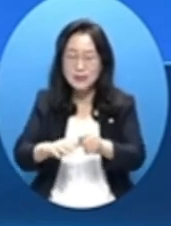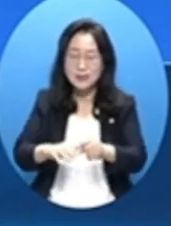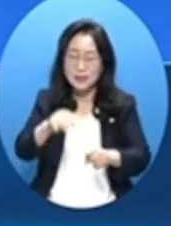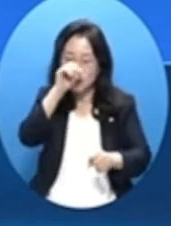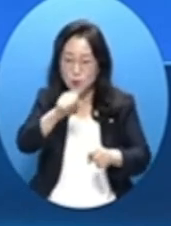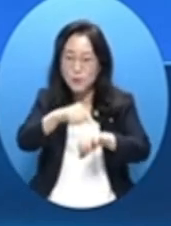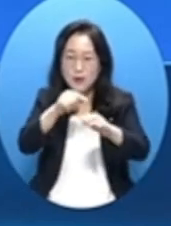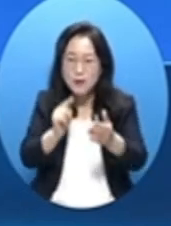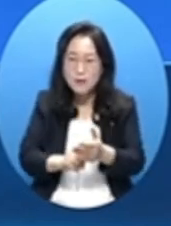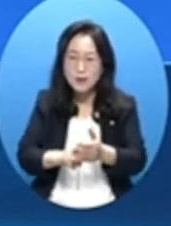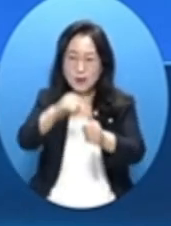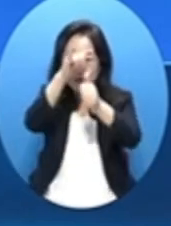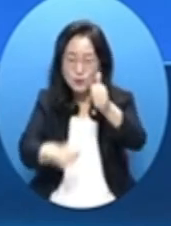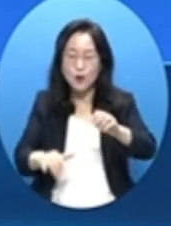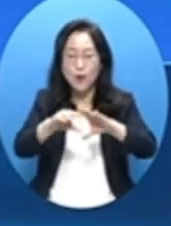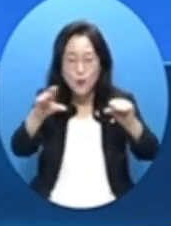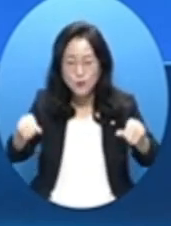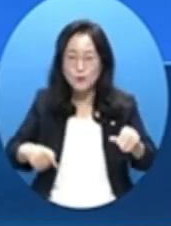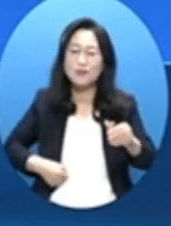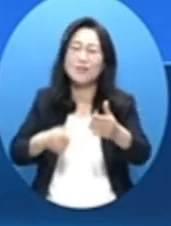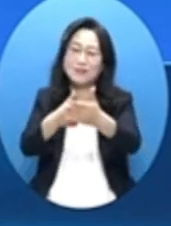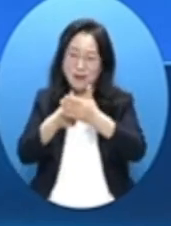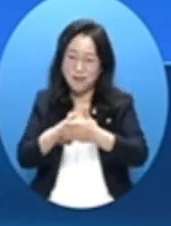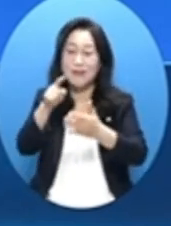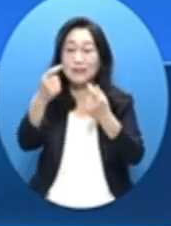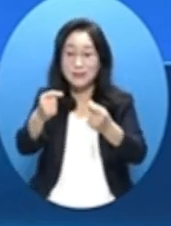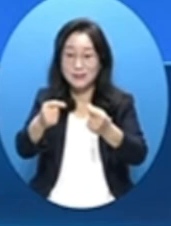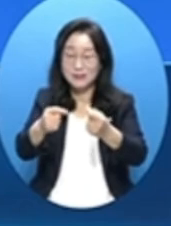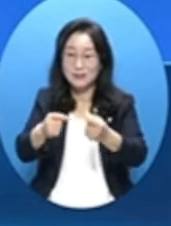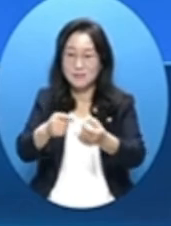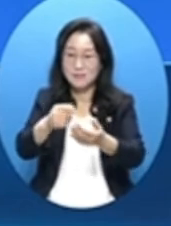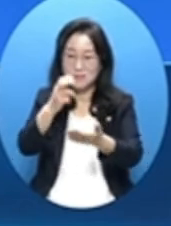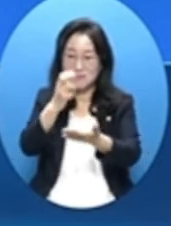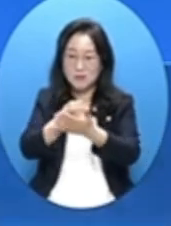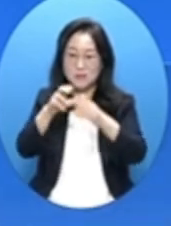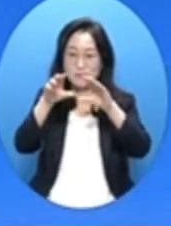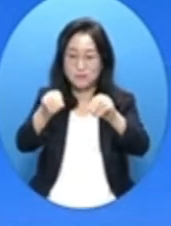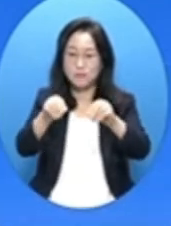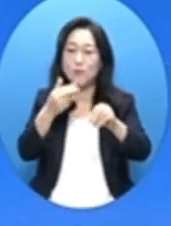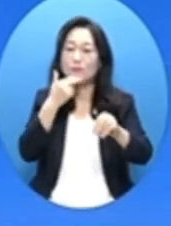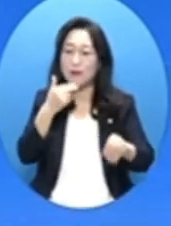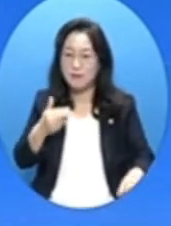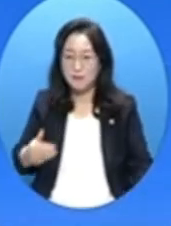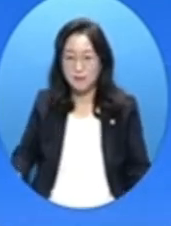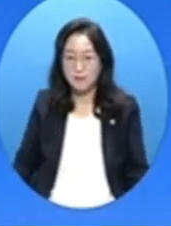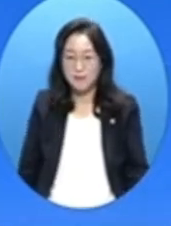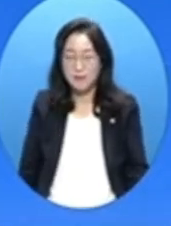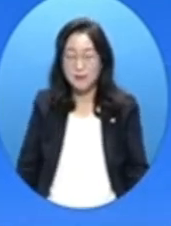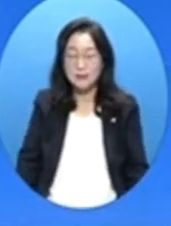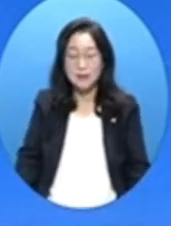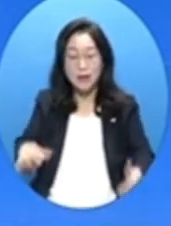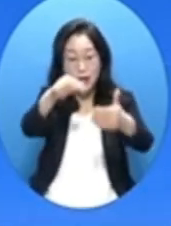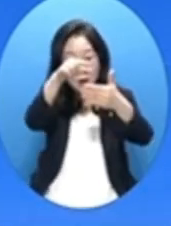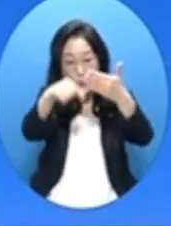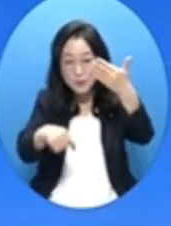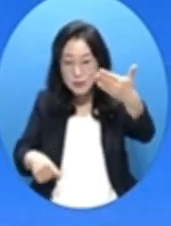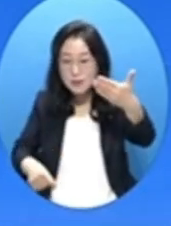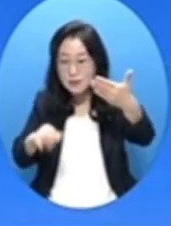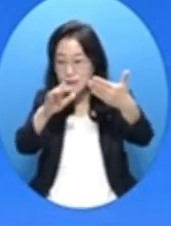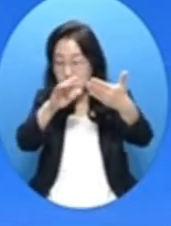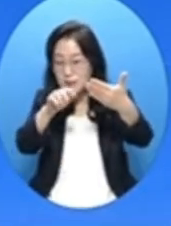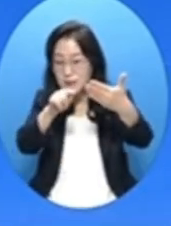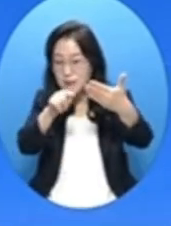충성과 온유와 절제니 이 같은 것을 금지할 법이 없느니라. 이 성령의 아홉 가지 열매는 예수님의